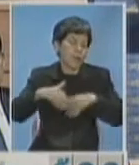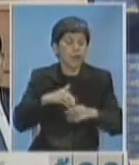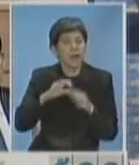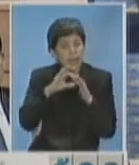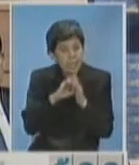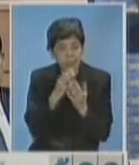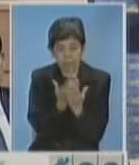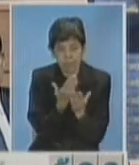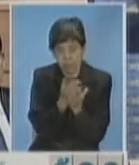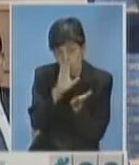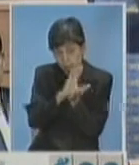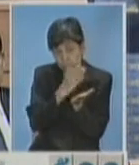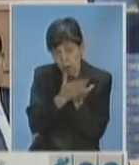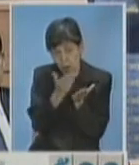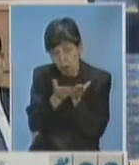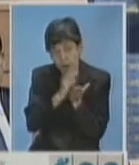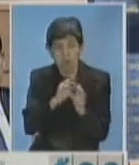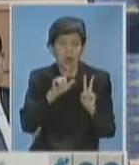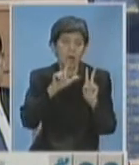ถึงการใช้จ่ายเงินงบประมาณ